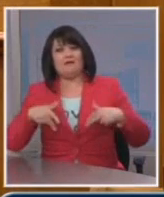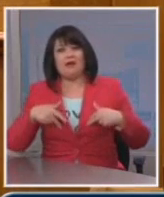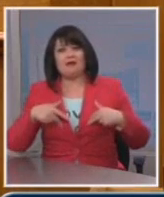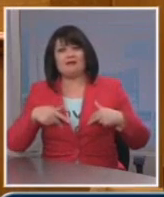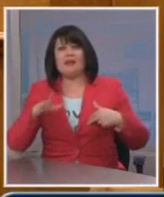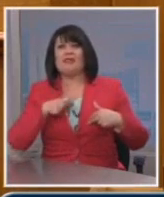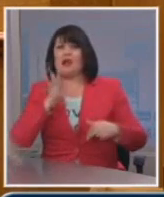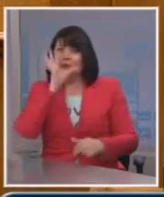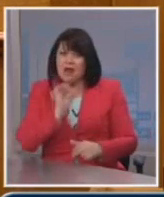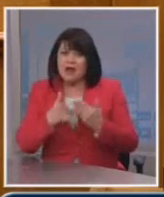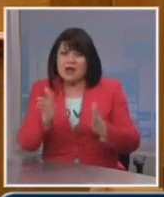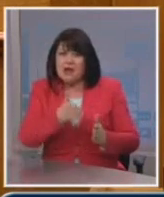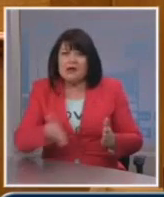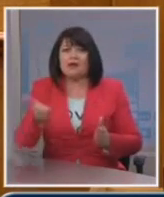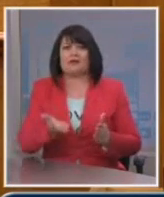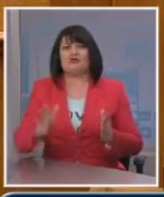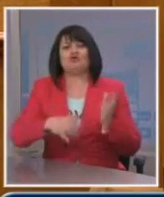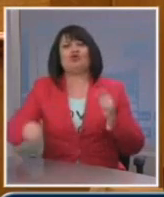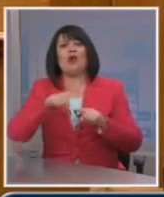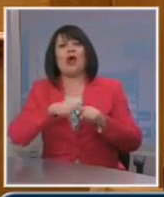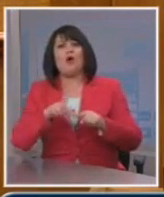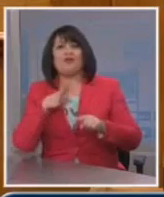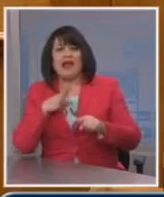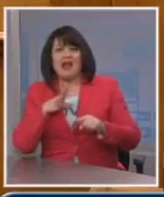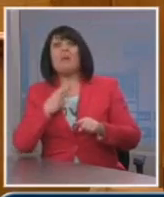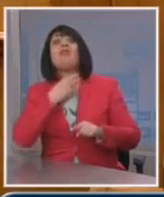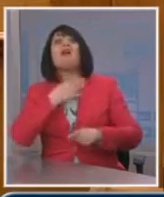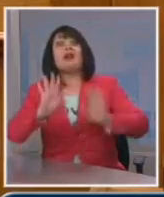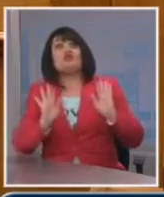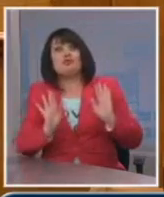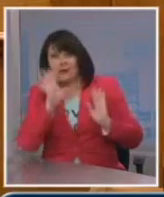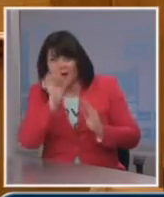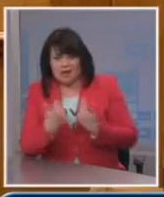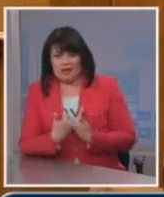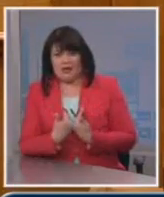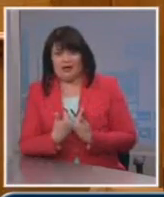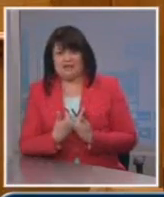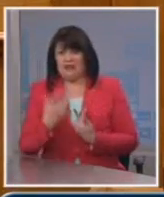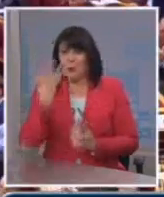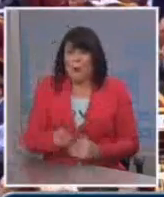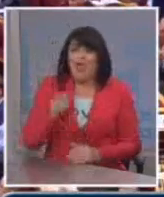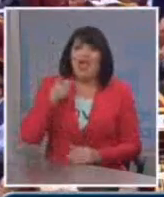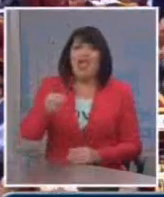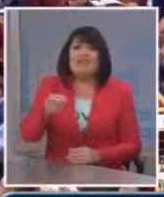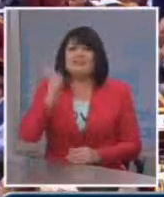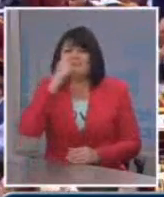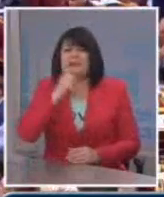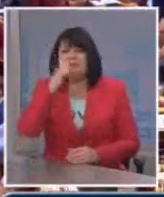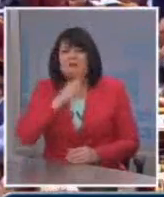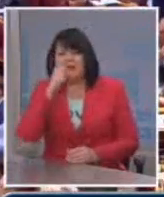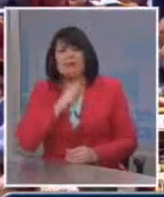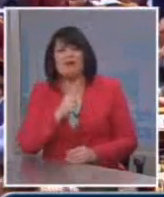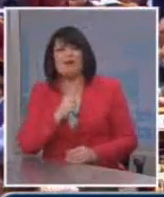να είναι ειλικρινής απέναντι στον ελληνικό λαό και στους πολίτες. Αυτό είναι αχρίαστο, διότι εσείς έχετε συνηθίσει στο ψέμα και στη